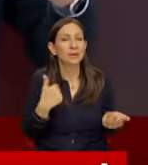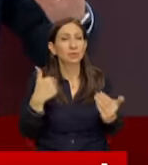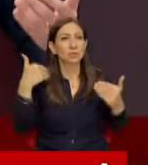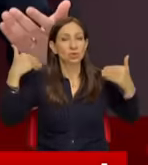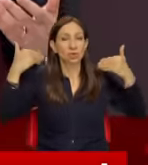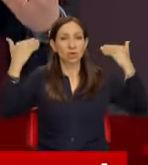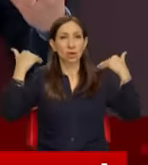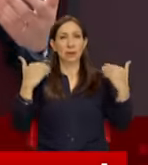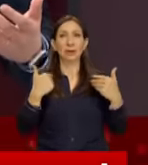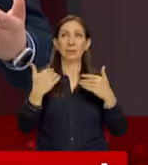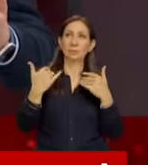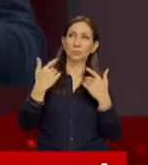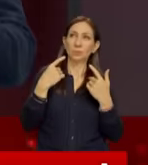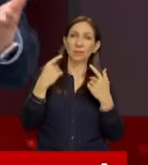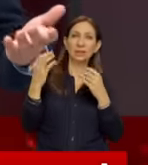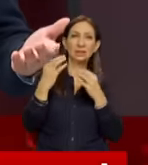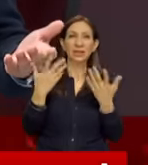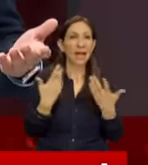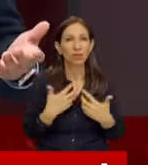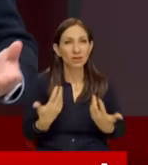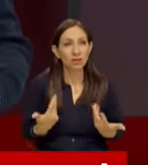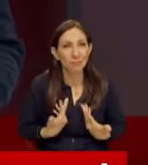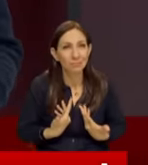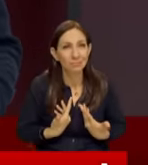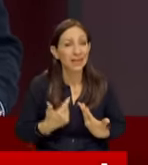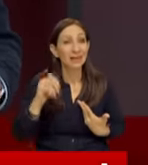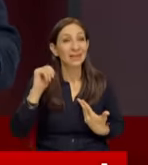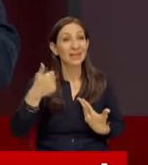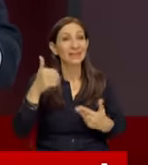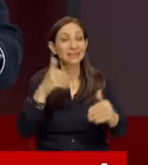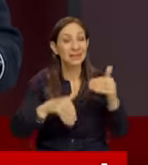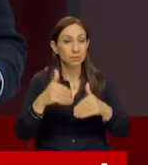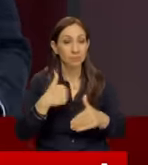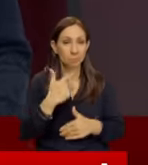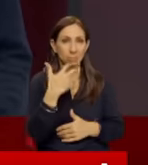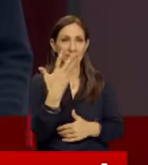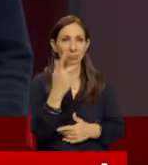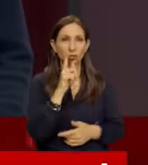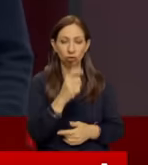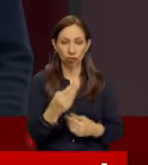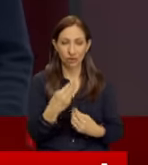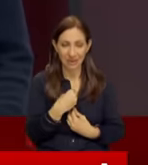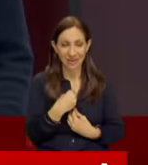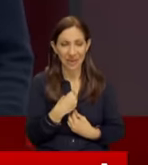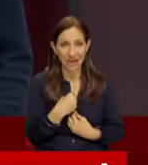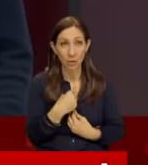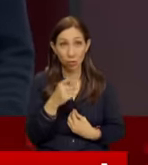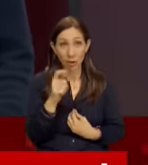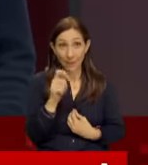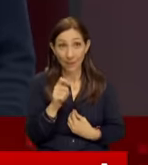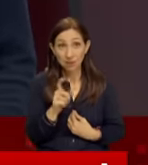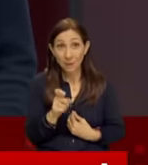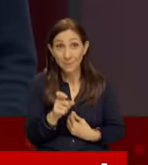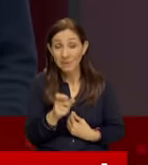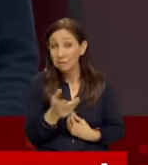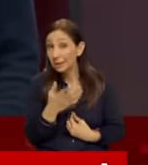dışarıyla kurduğum ilişkimde neye güveneceğim? Yani yarınki seçim, sen bana 5 yıllık bir taahhütte bulunduğun zaman bunu yerine